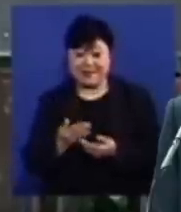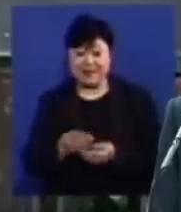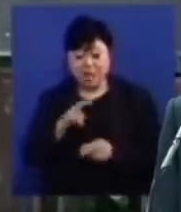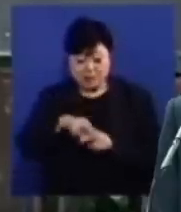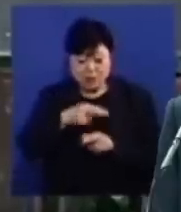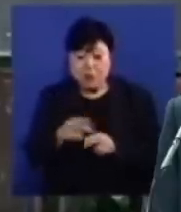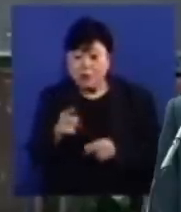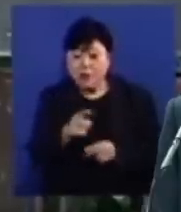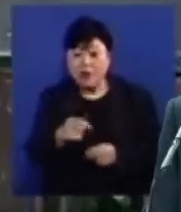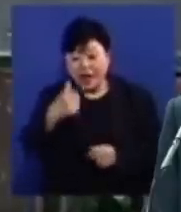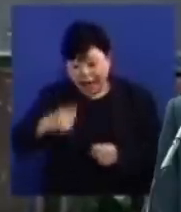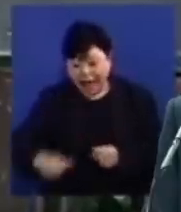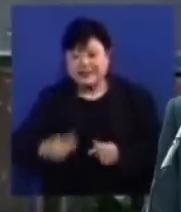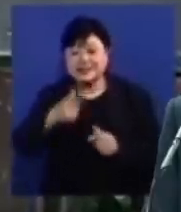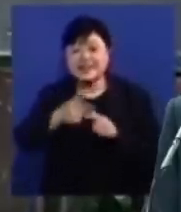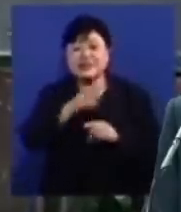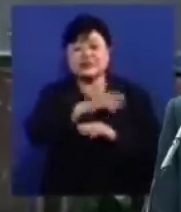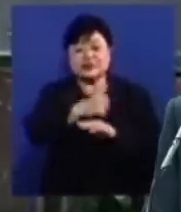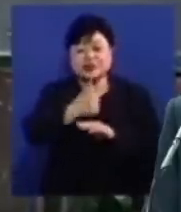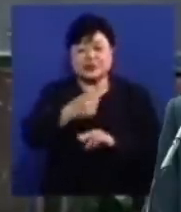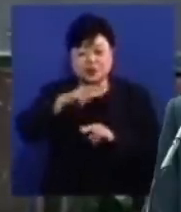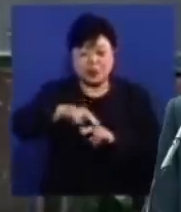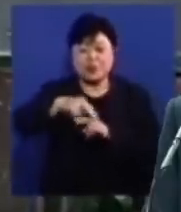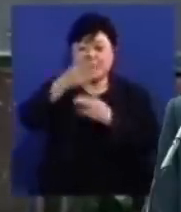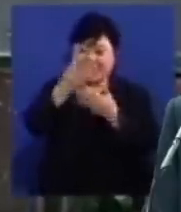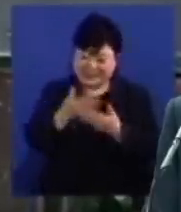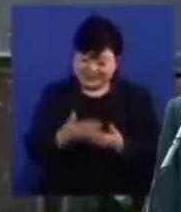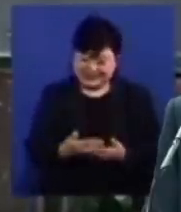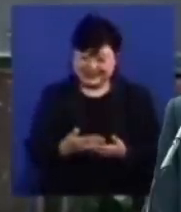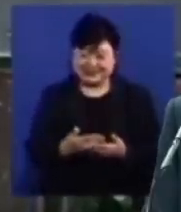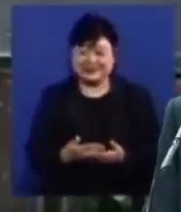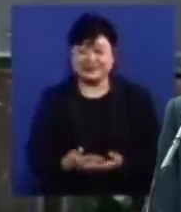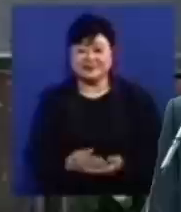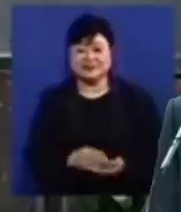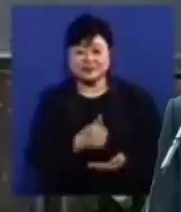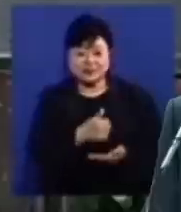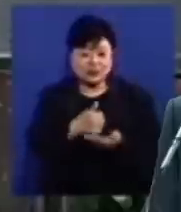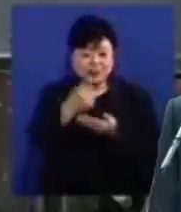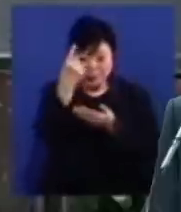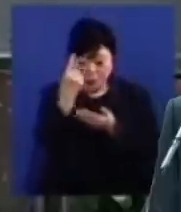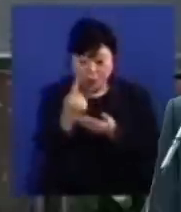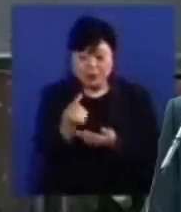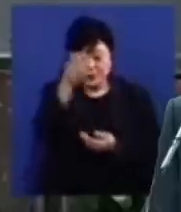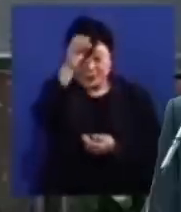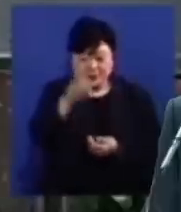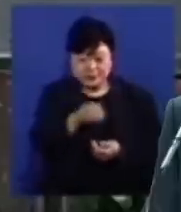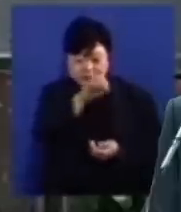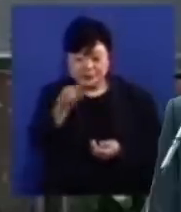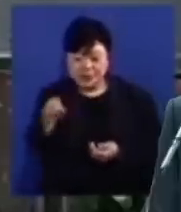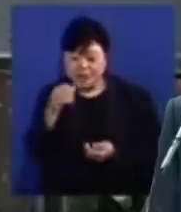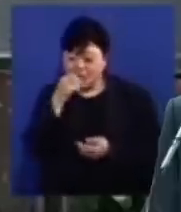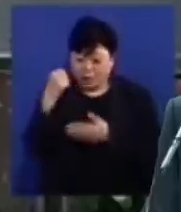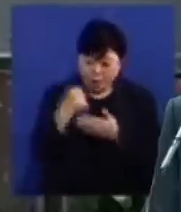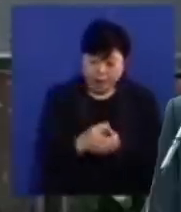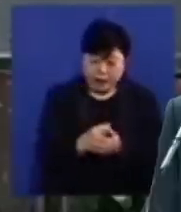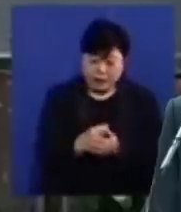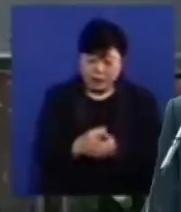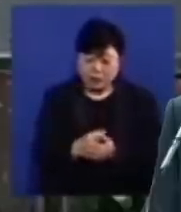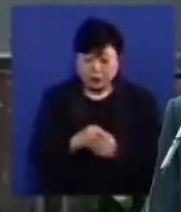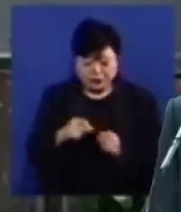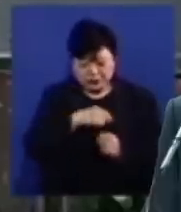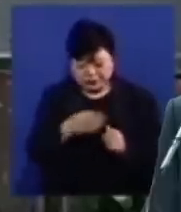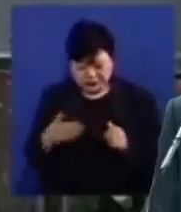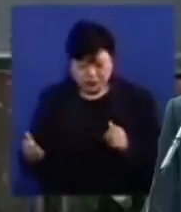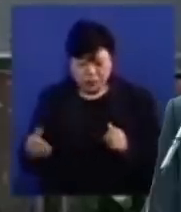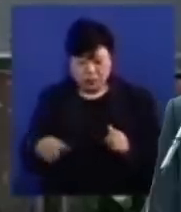뭐냐? 그 아들 예수 그리스도인 것입니다. 그가 오셔서 십자가에 못 박여 몸짓고 피 흘려